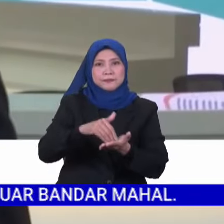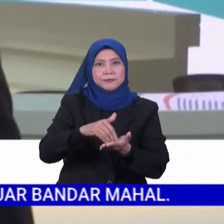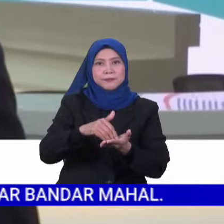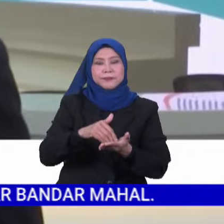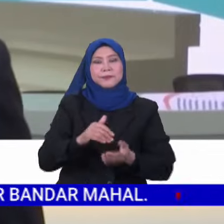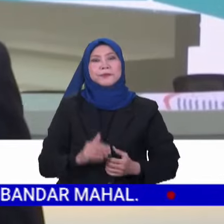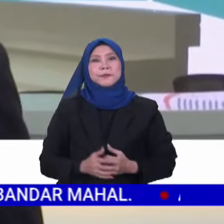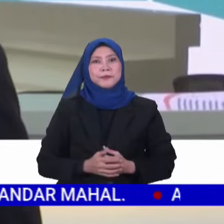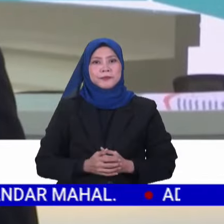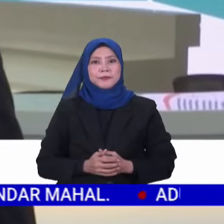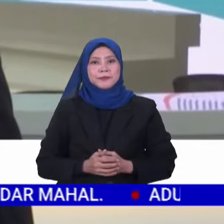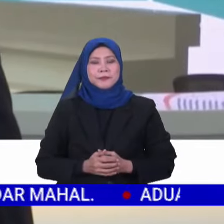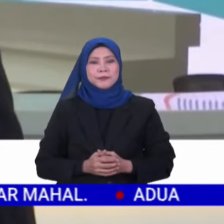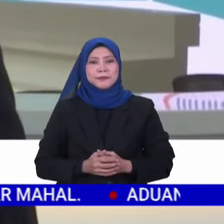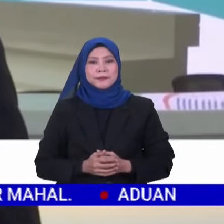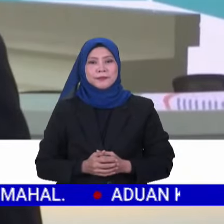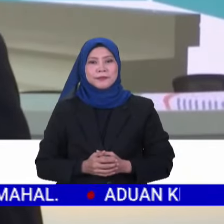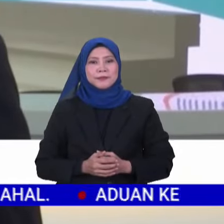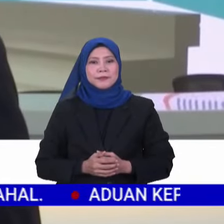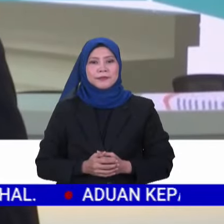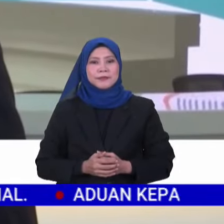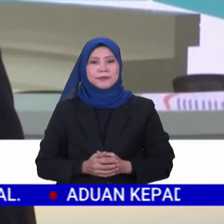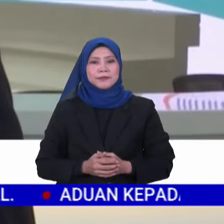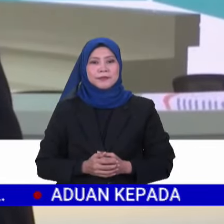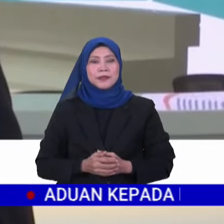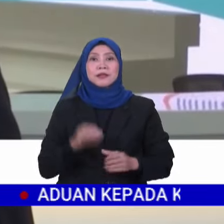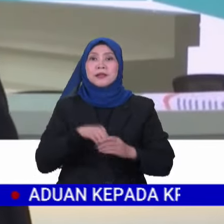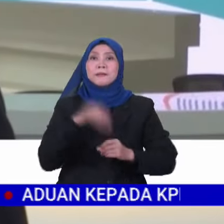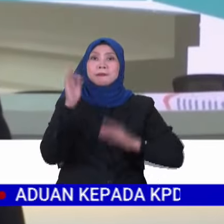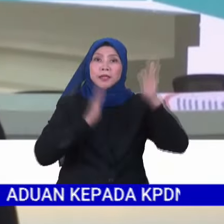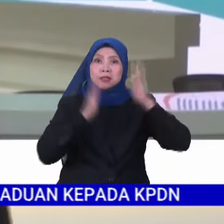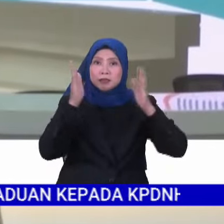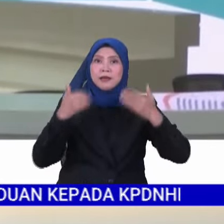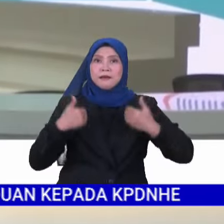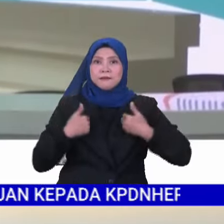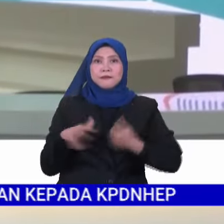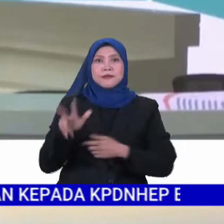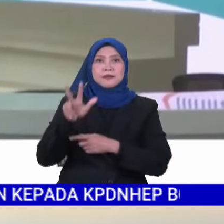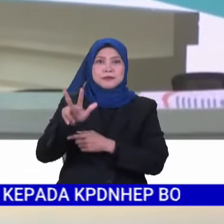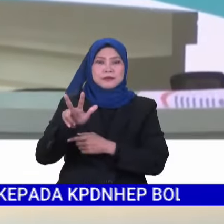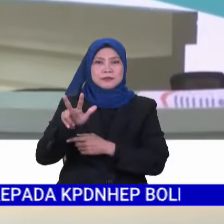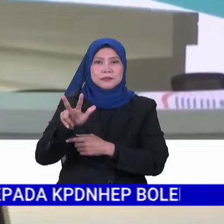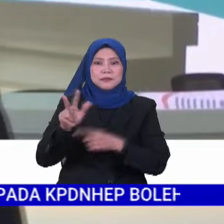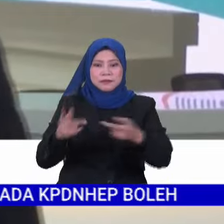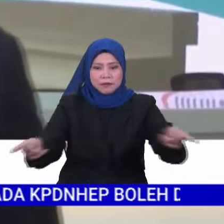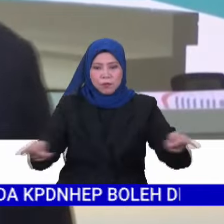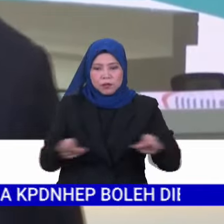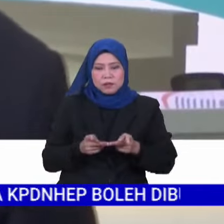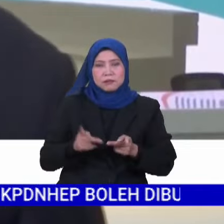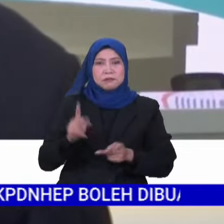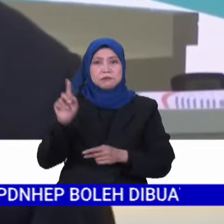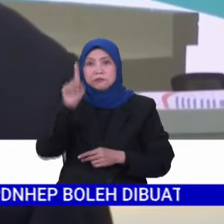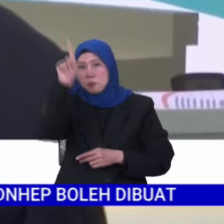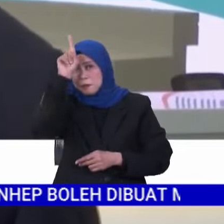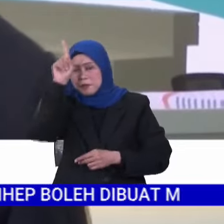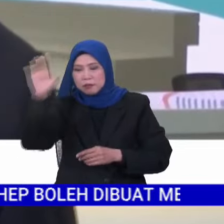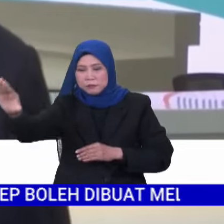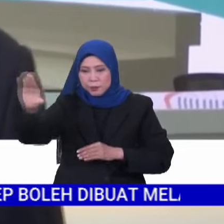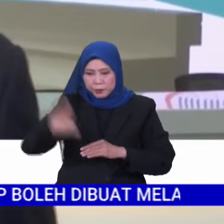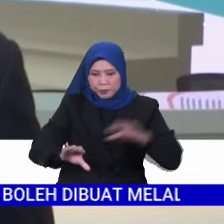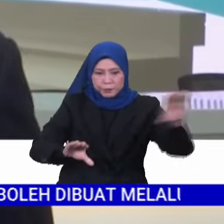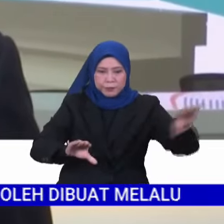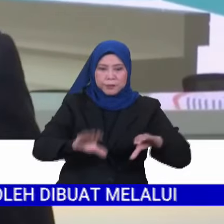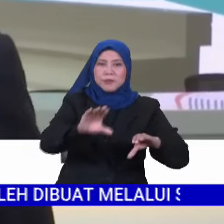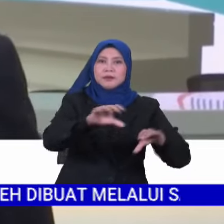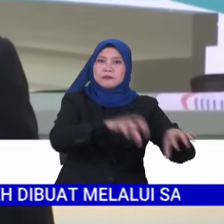pelaporannya walaupun ke di dalam list aja tipe ke bahwasanya dilabuhkan tapi